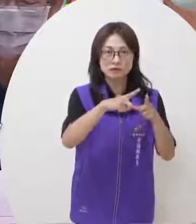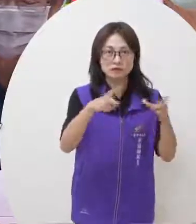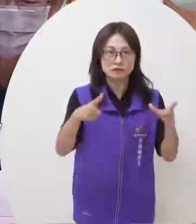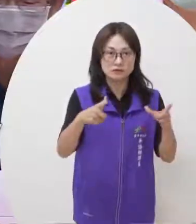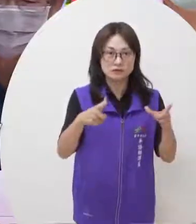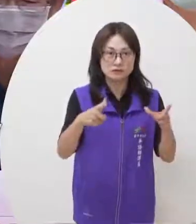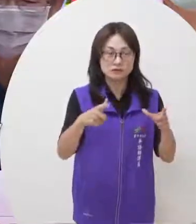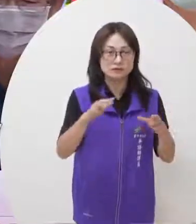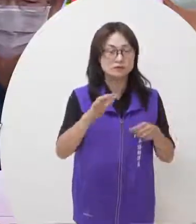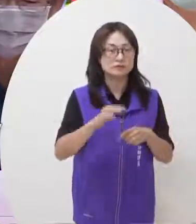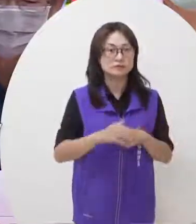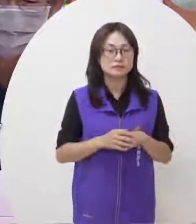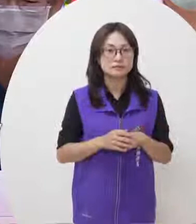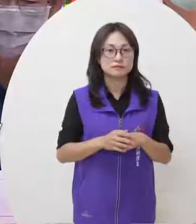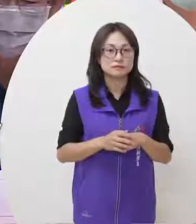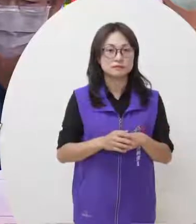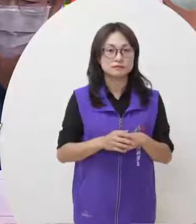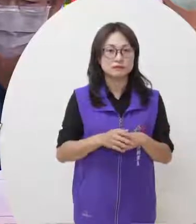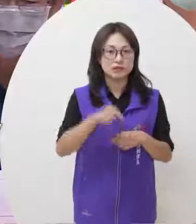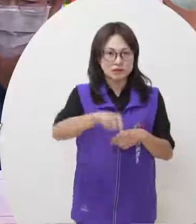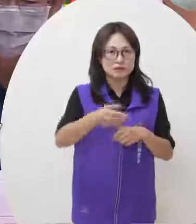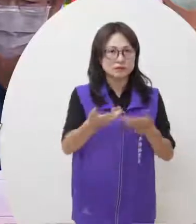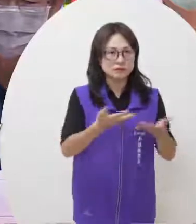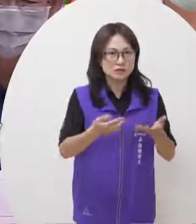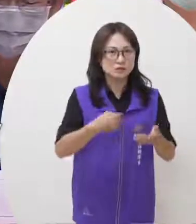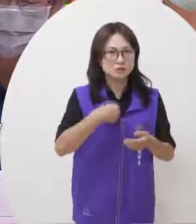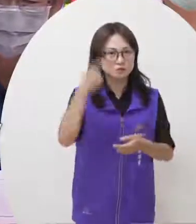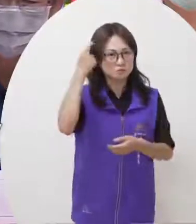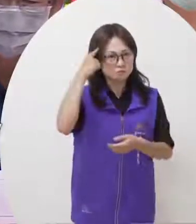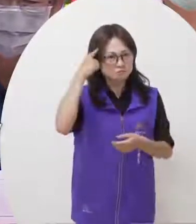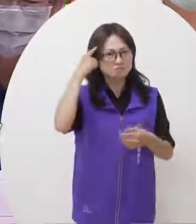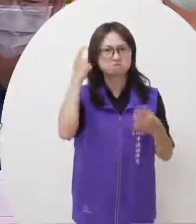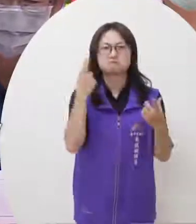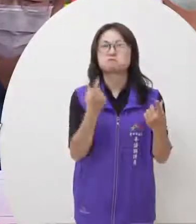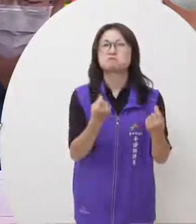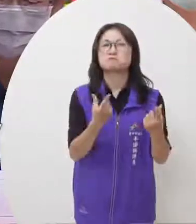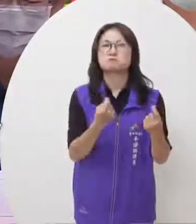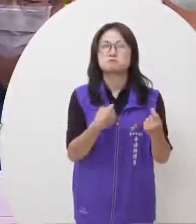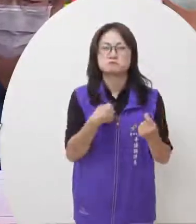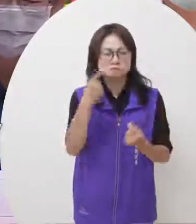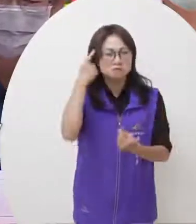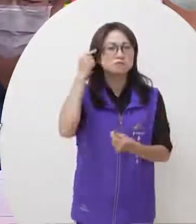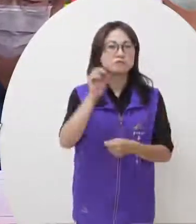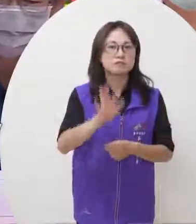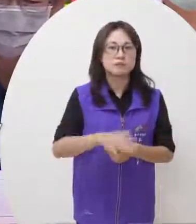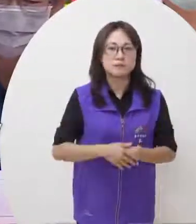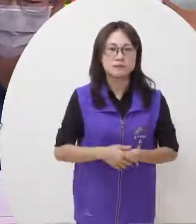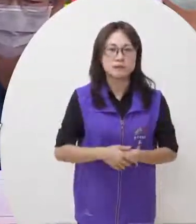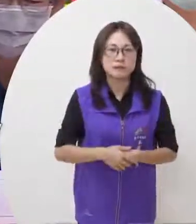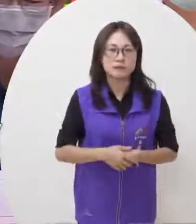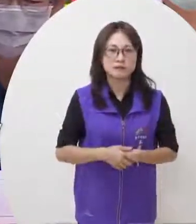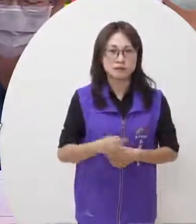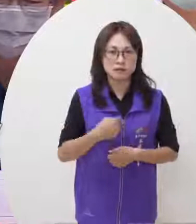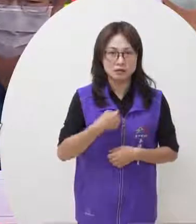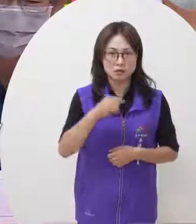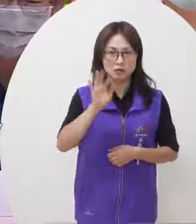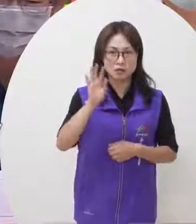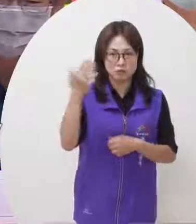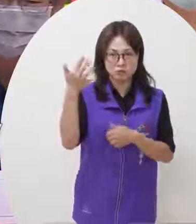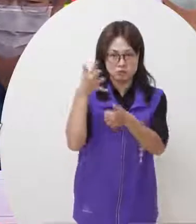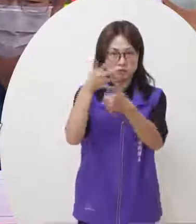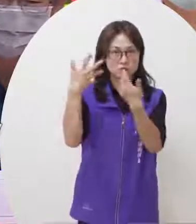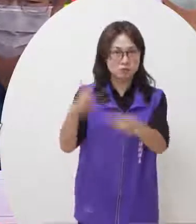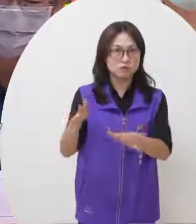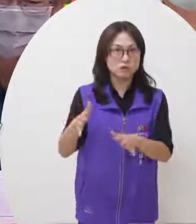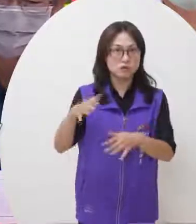這讓我足感同身受，你知道嗎？其实我二十年前啊，我就去争取一个内政部儿童局的